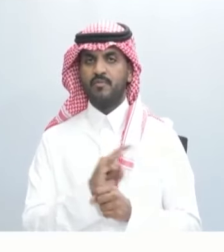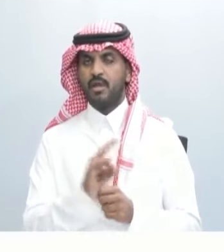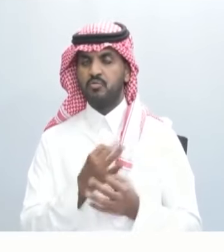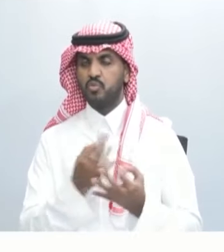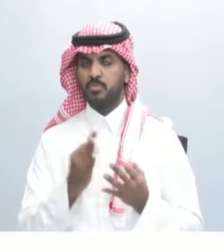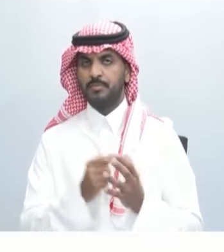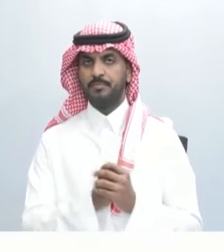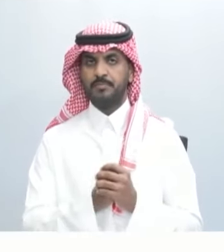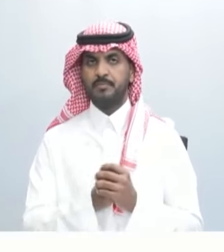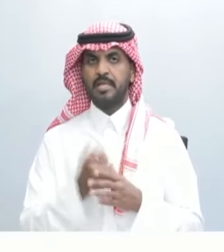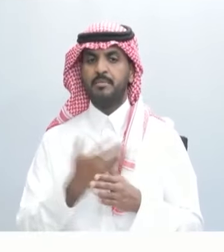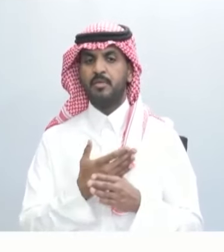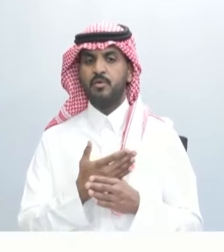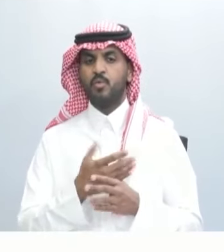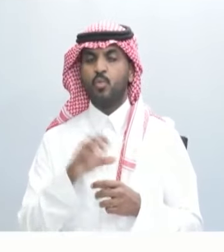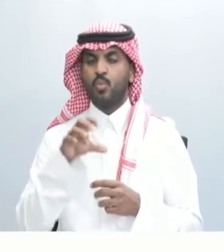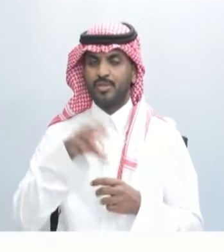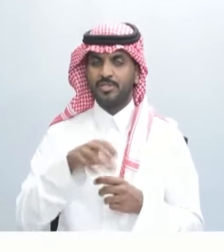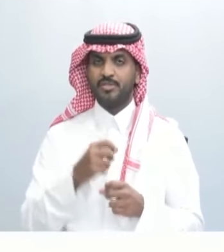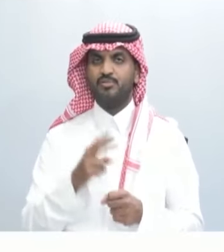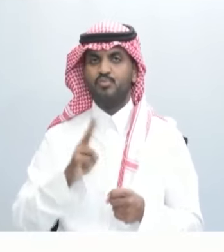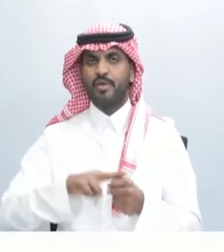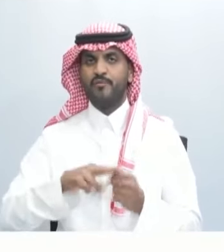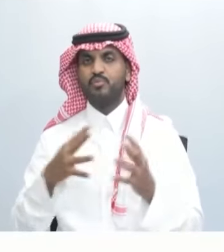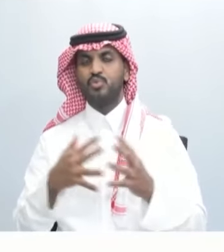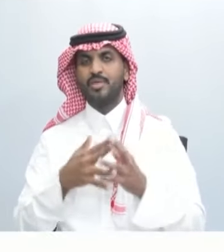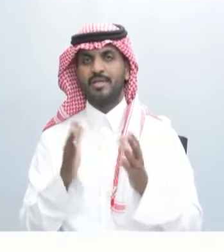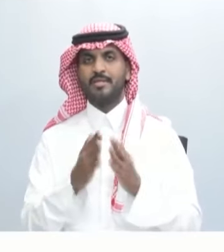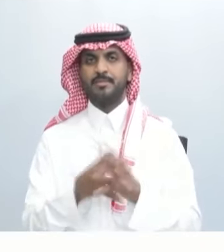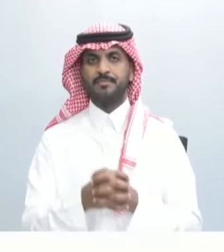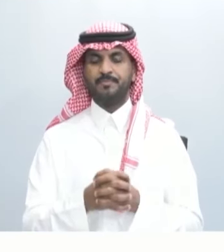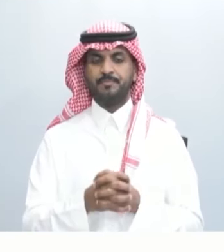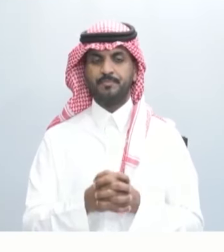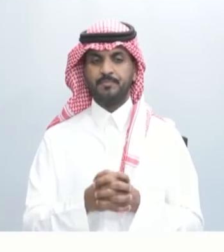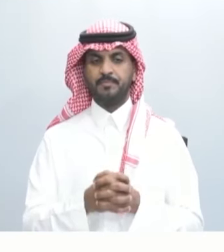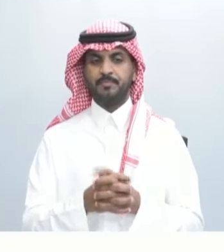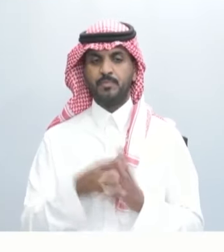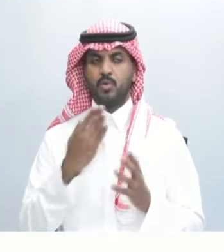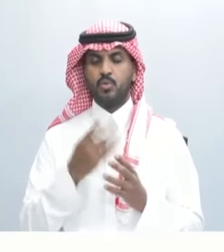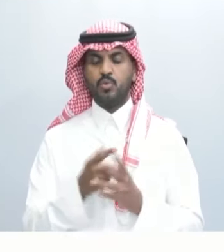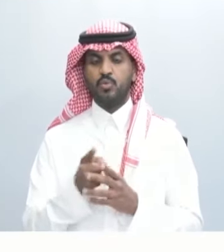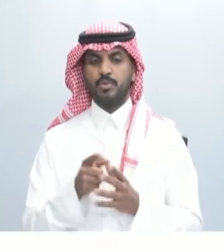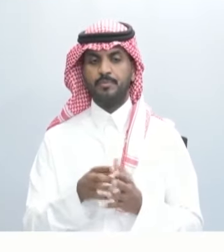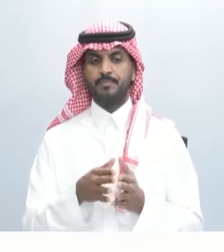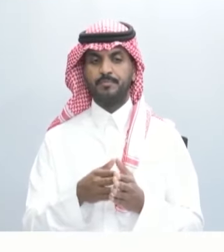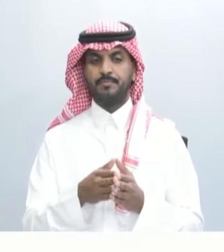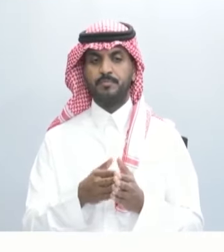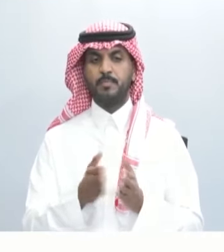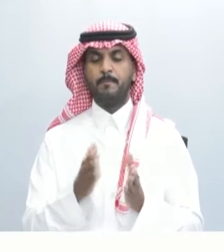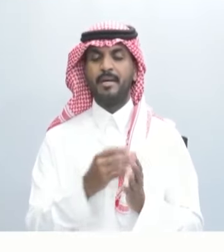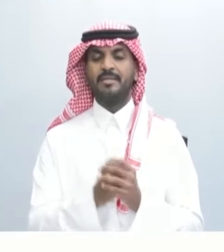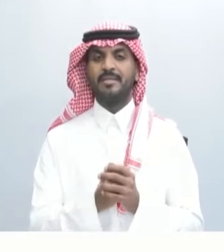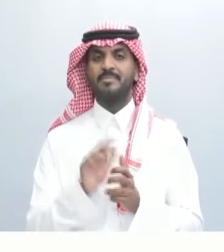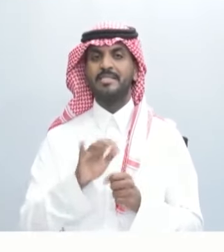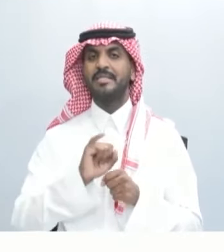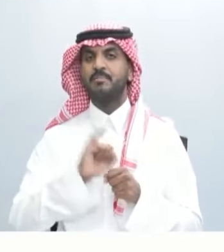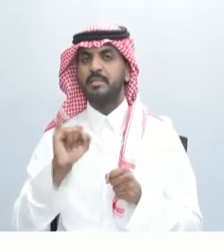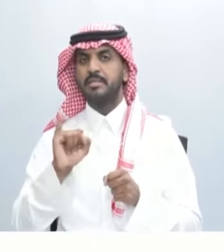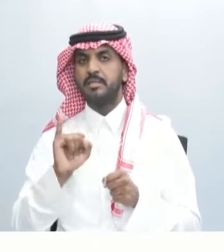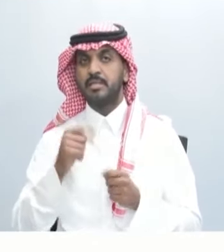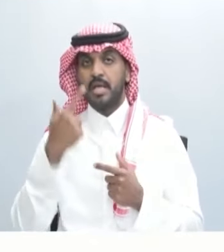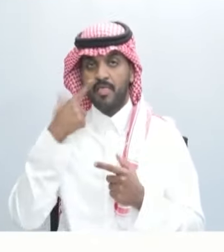اكمل لماذا لانني وجدت المضاعف المشترك الاصغر فاقول ابنائي وبناتي هنا فبعد كم سنتيمترا